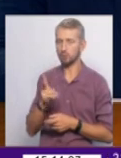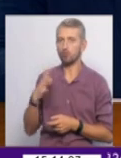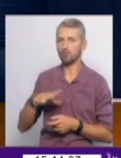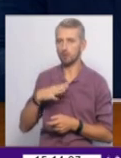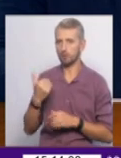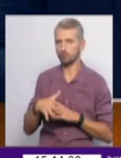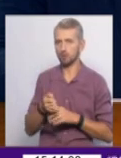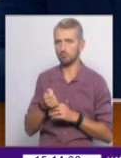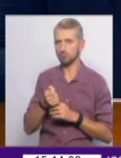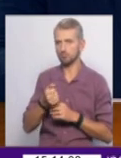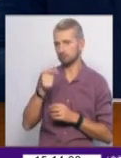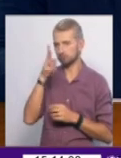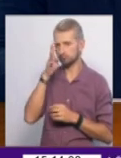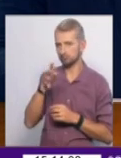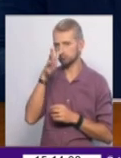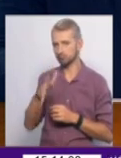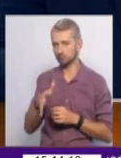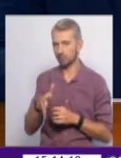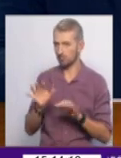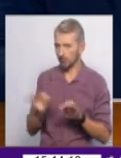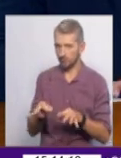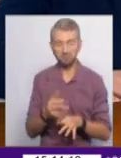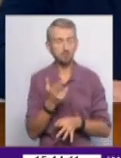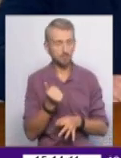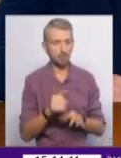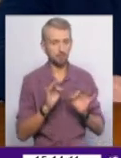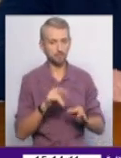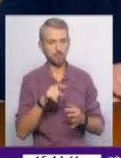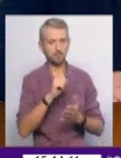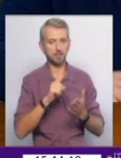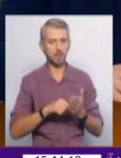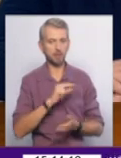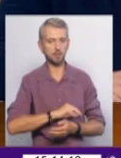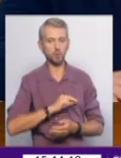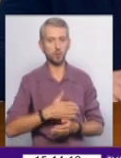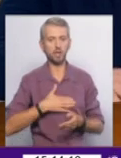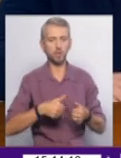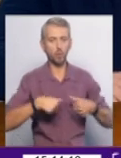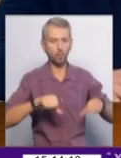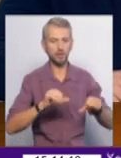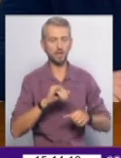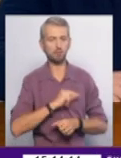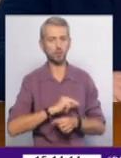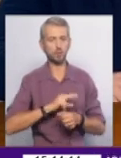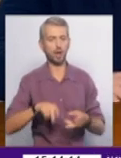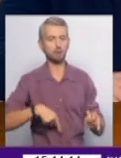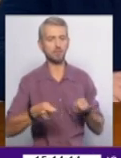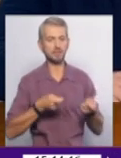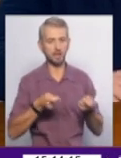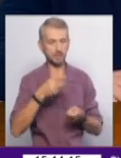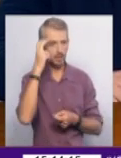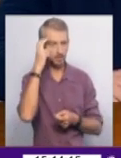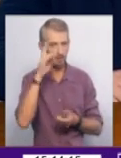неї вже по кілька місяців. Розкажіть, це так чи ні? Так, над цим питанням працює і наша комісія, і працює адміністрація Київська